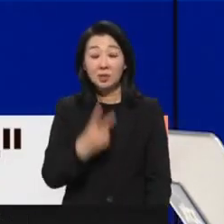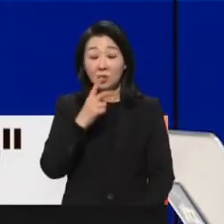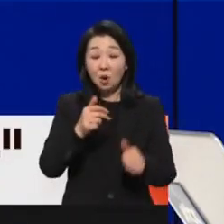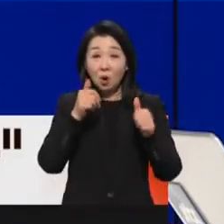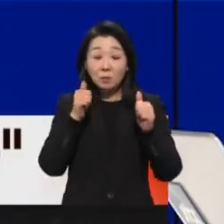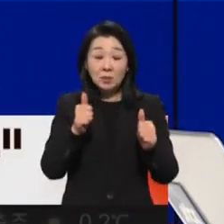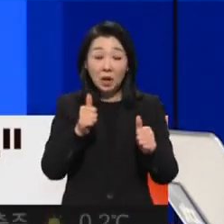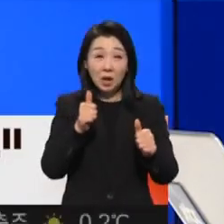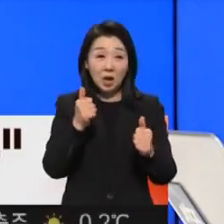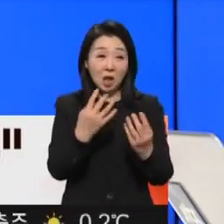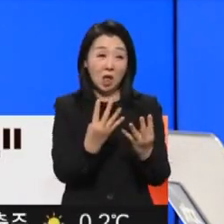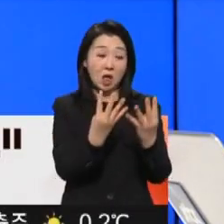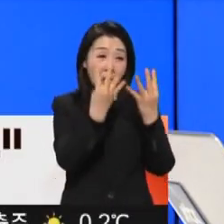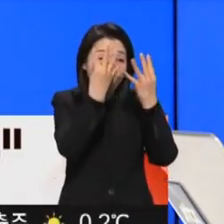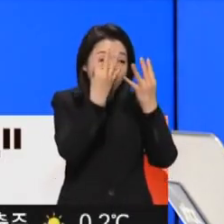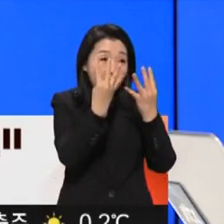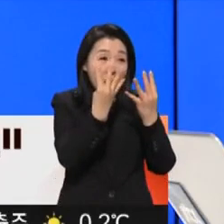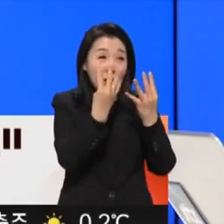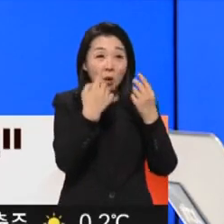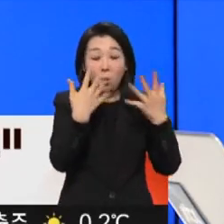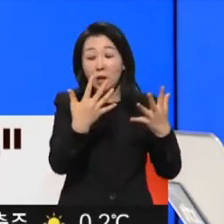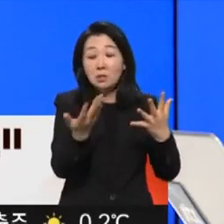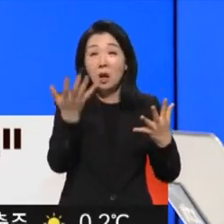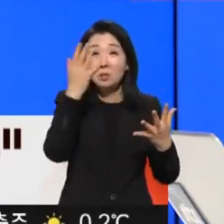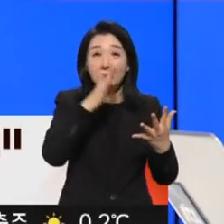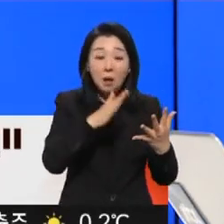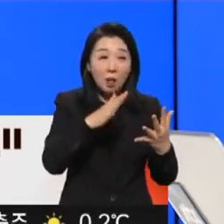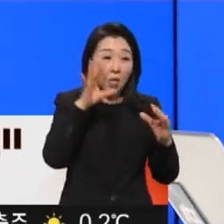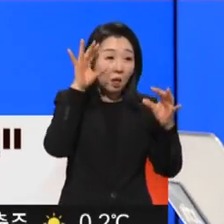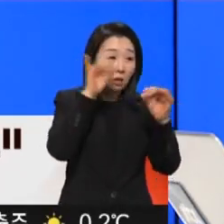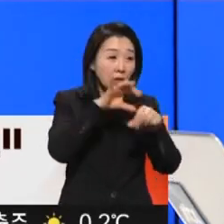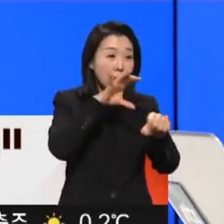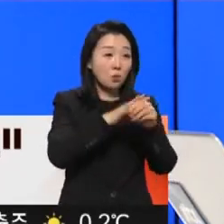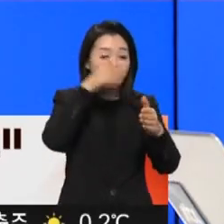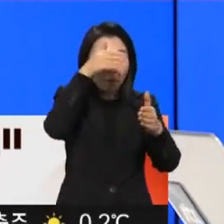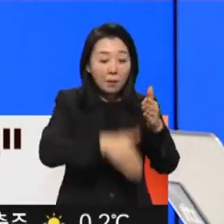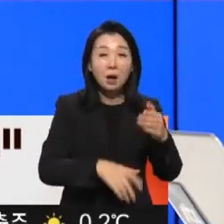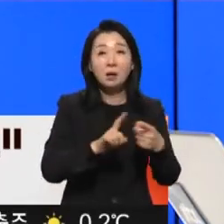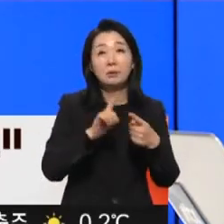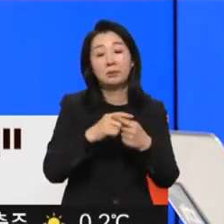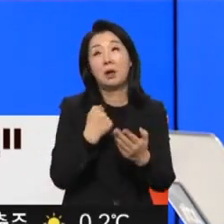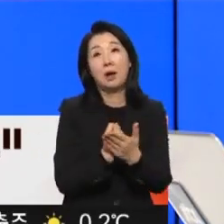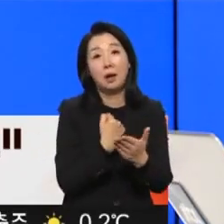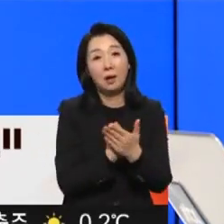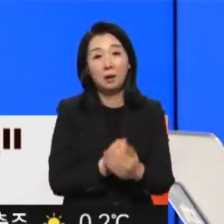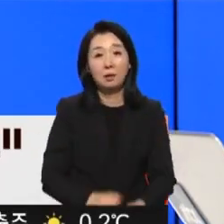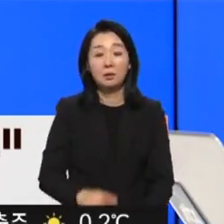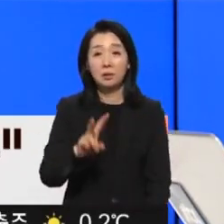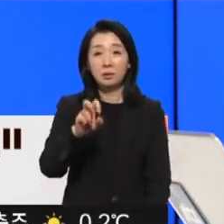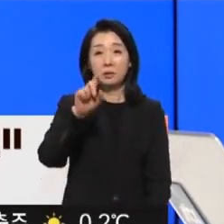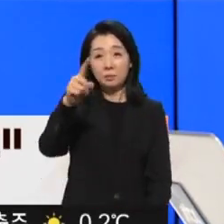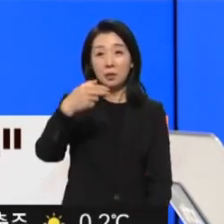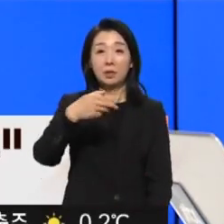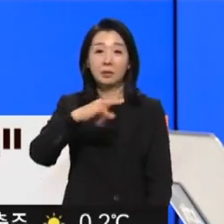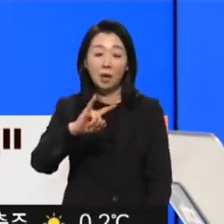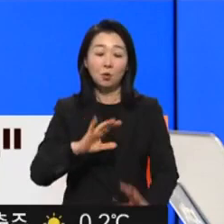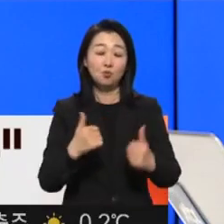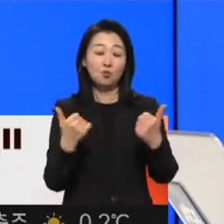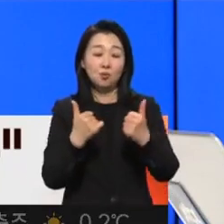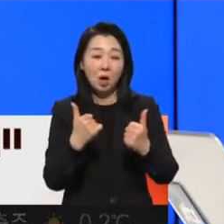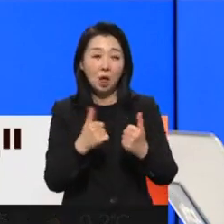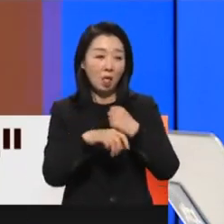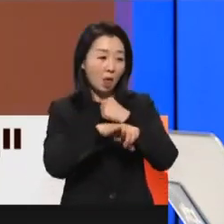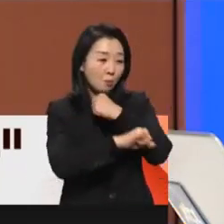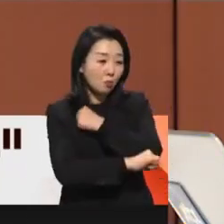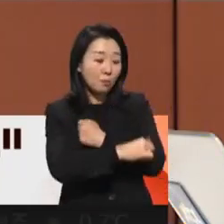검찰은 구속 사유가 명백한데도 체포동의안이 부결된 데 대해서 유감을 표하고 21대 국회에서는 부패범죄 혐의 국회의원에